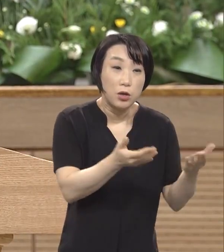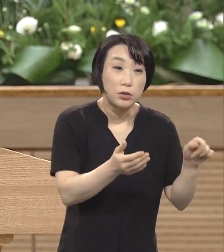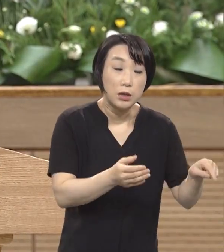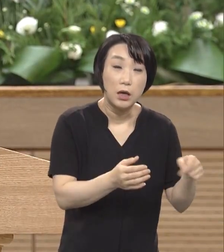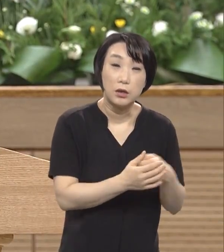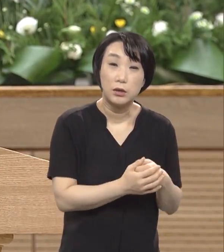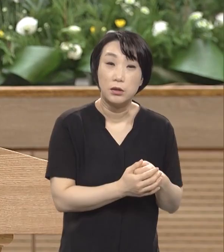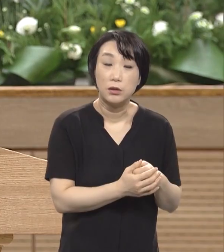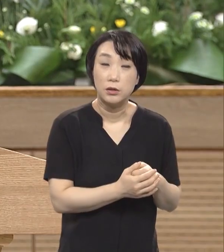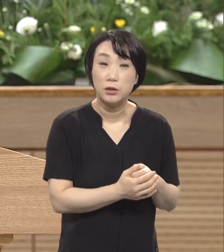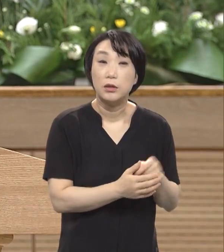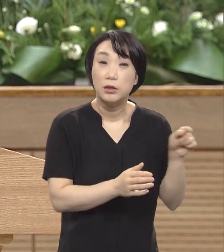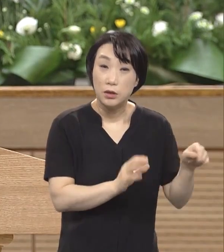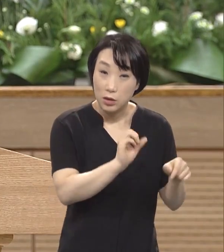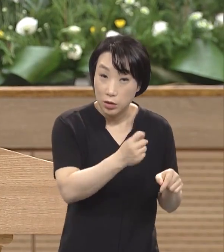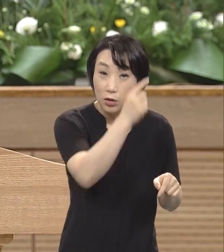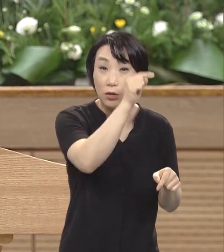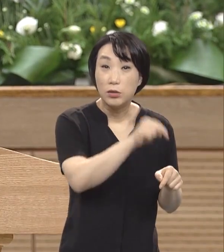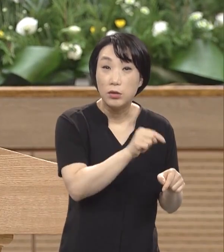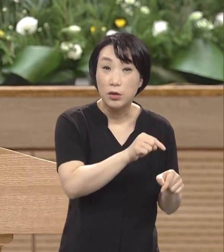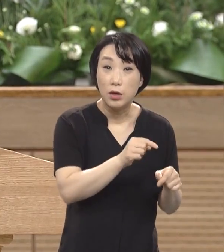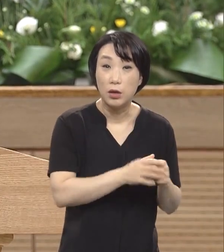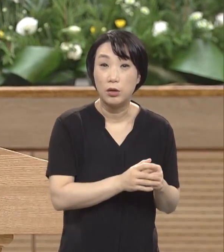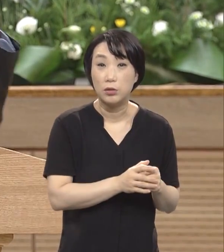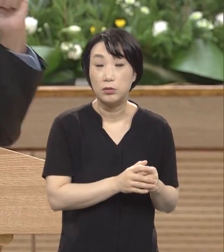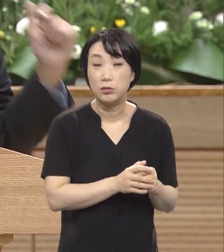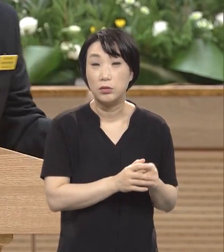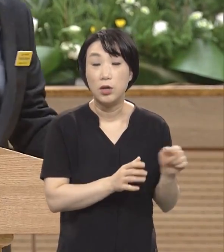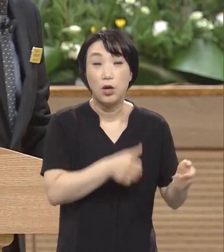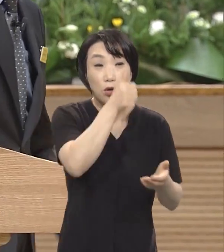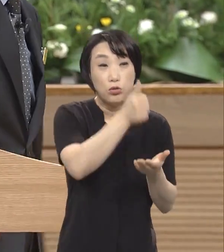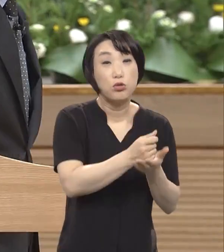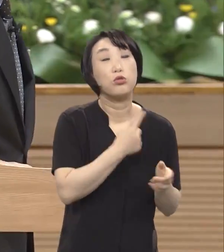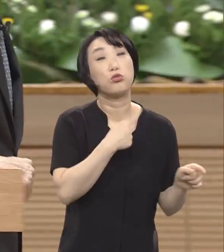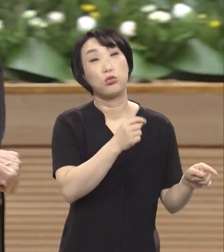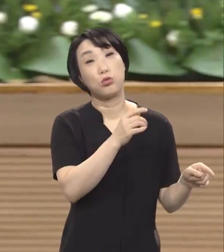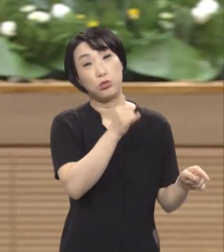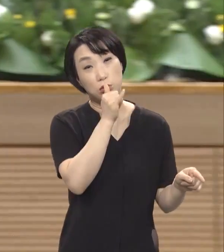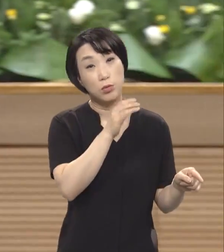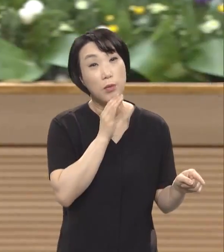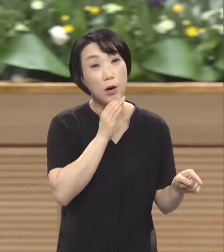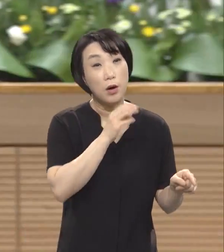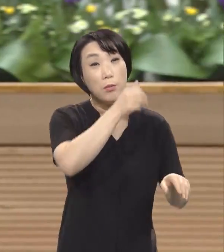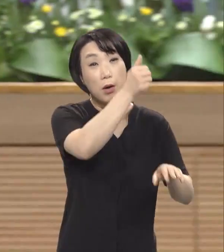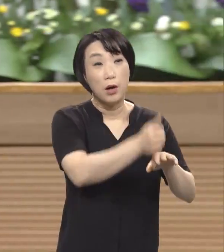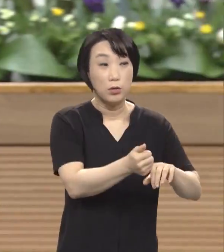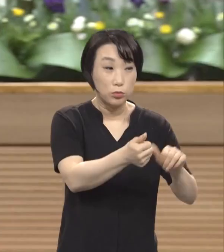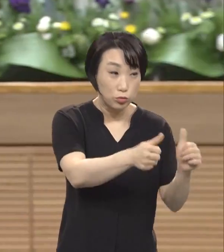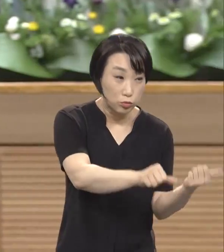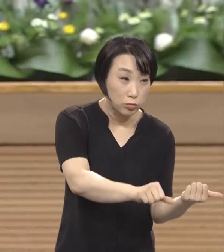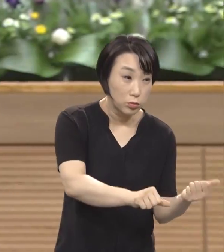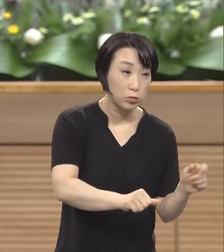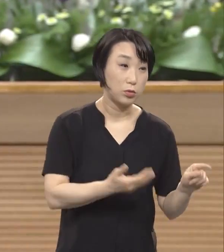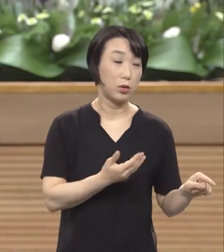간교한 괴계에 의해서 죄를 범하고 죽음을 가져왔다.